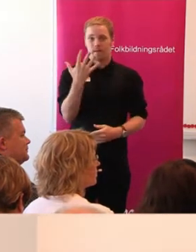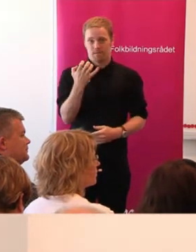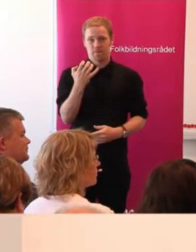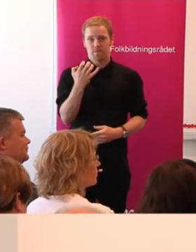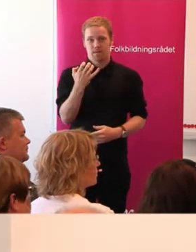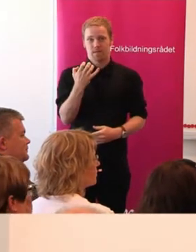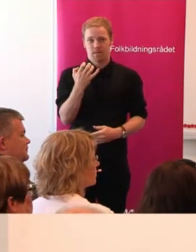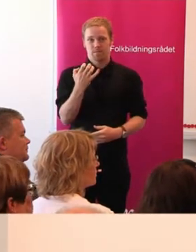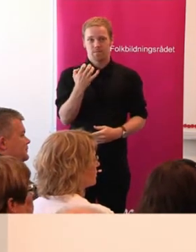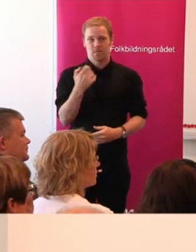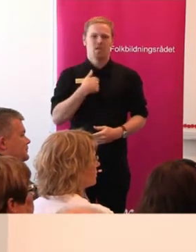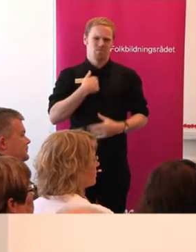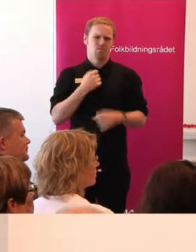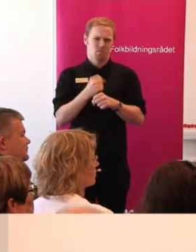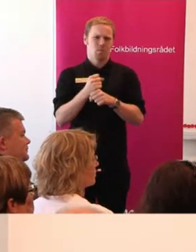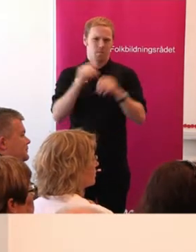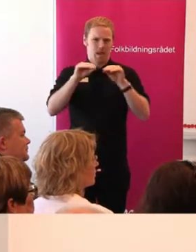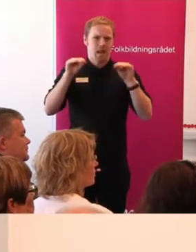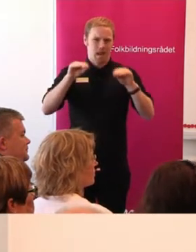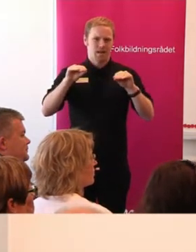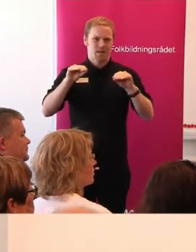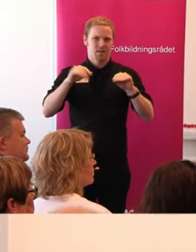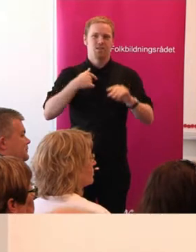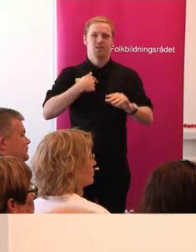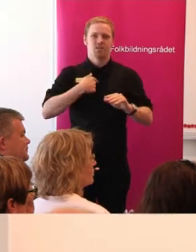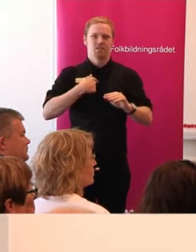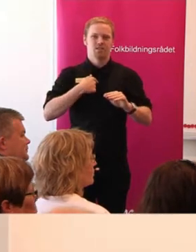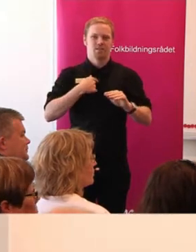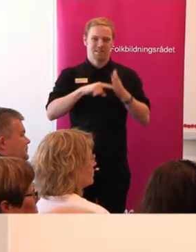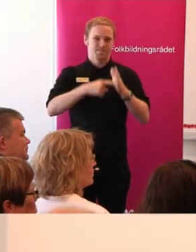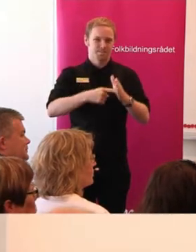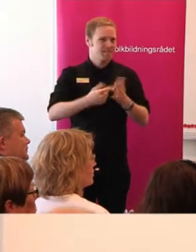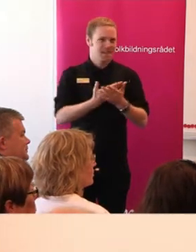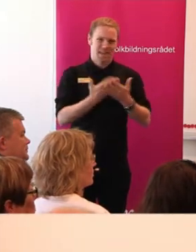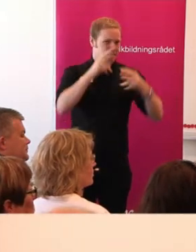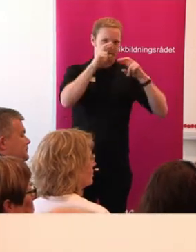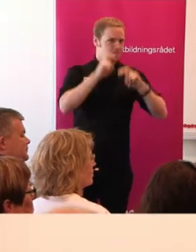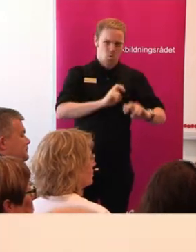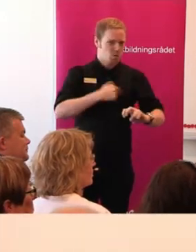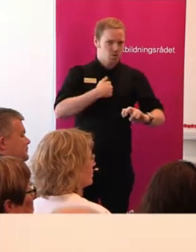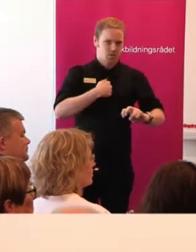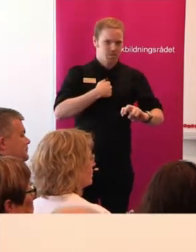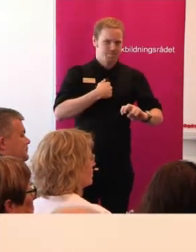finns som lärare. Jag vill poängtera att jag inte är forskare. Så.